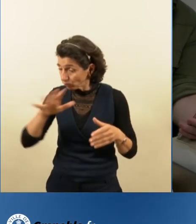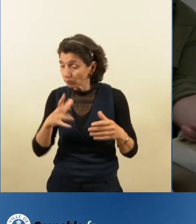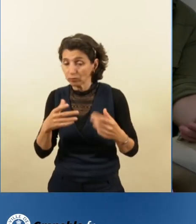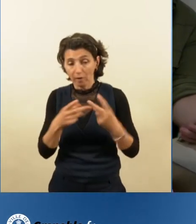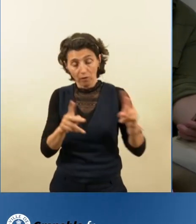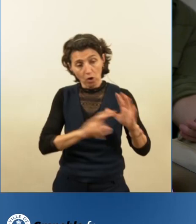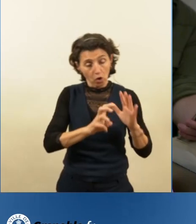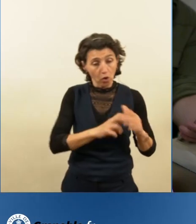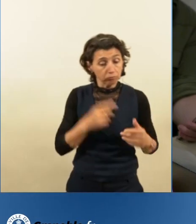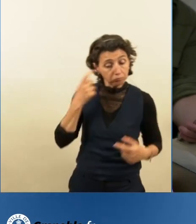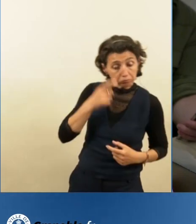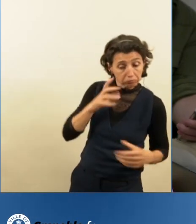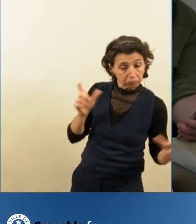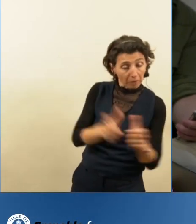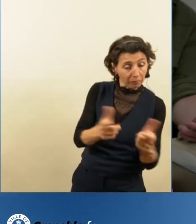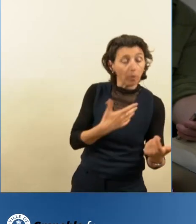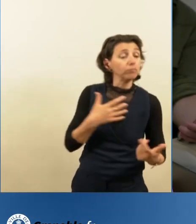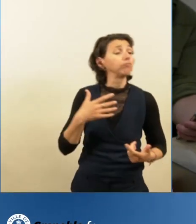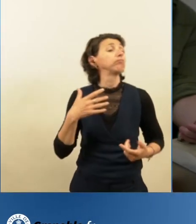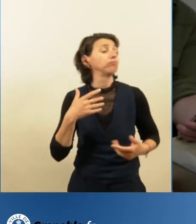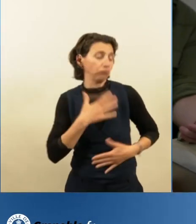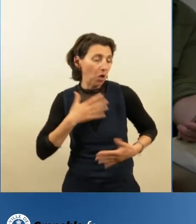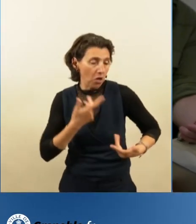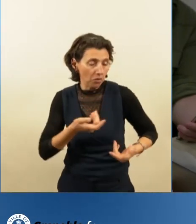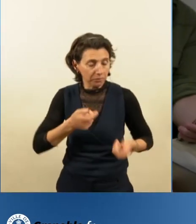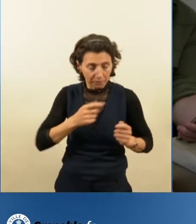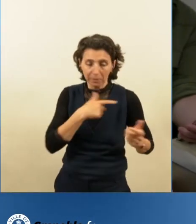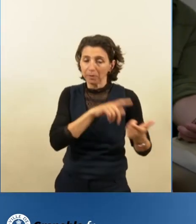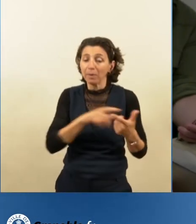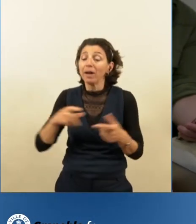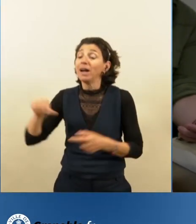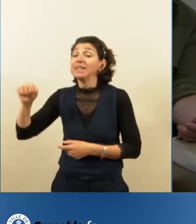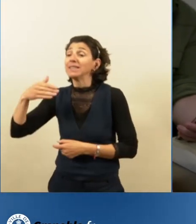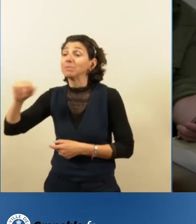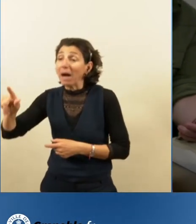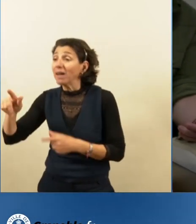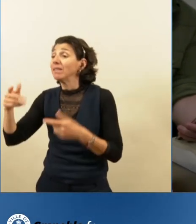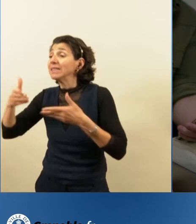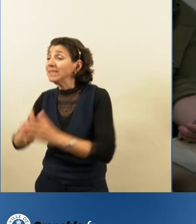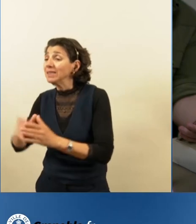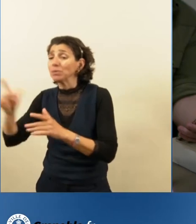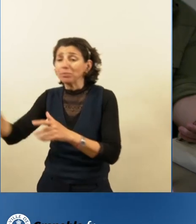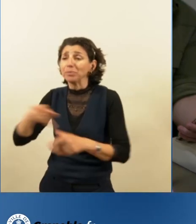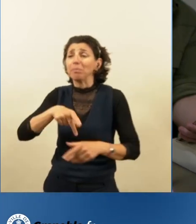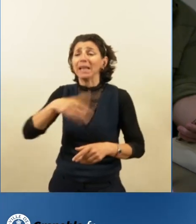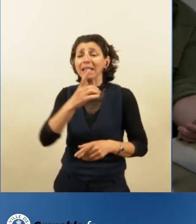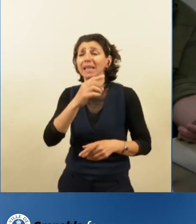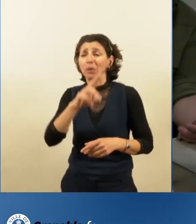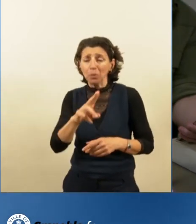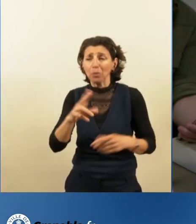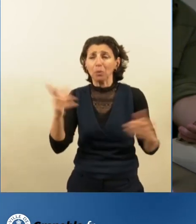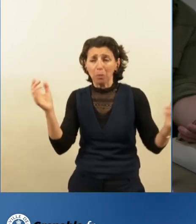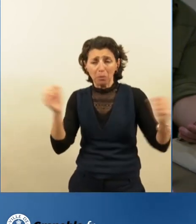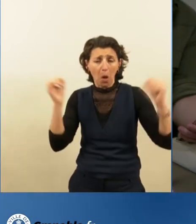félicite que les mesures mises en oeuvre par le smack respecte les attendus du PDI ils sont même plus ambitieuses que le PDU en termes de calendrier